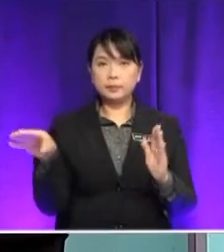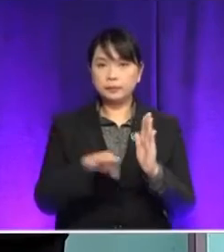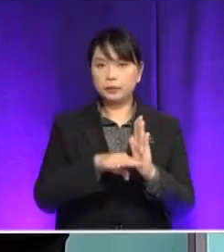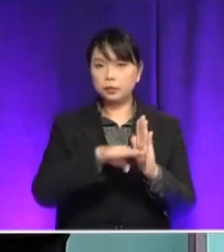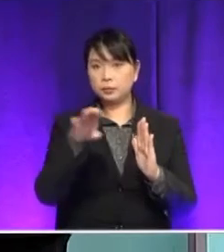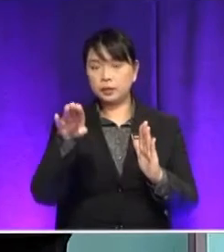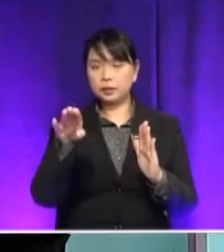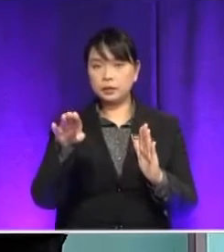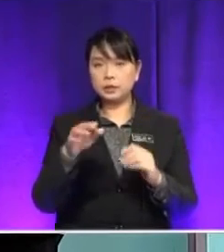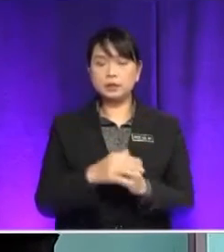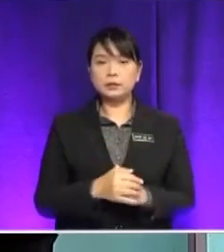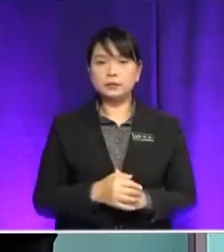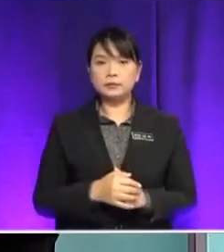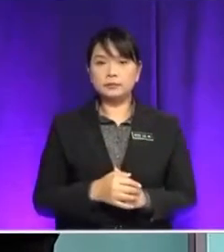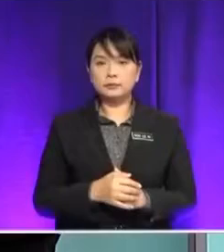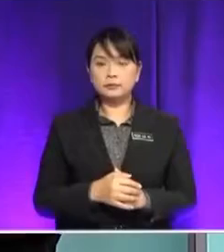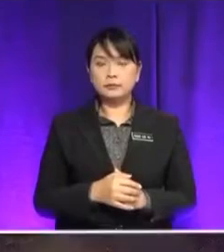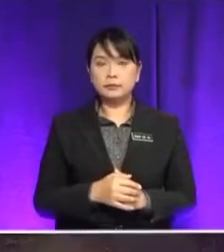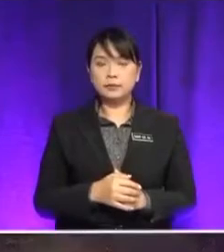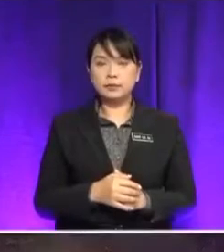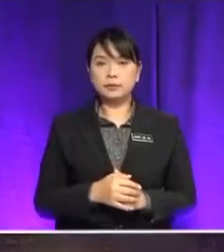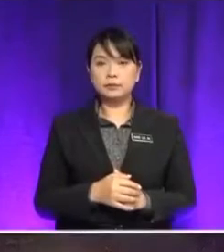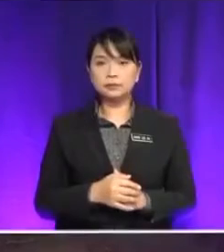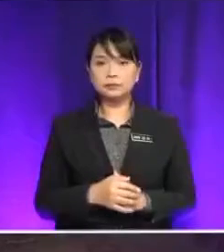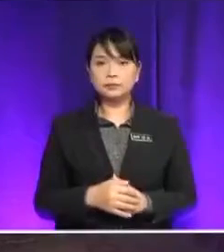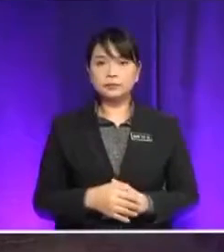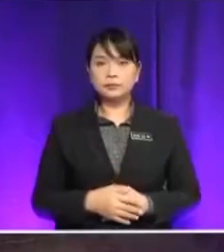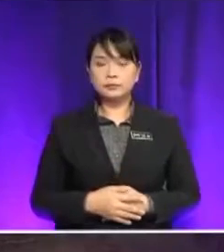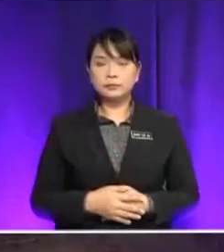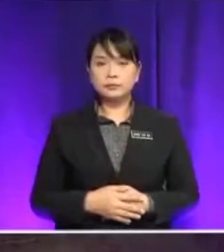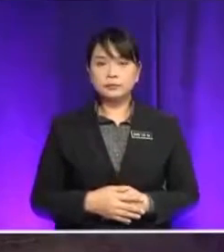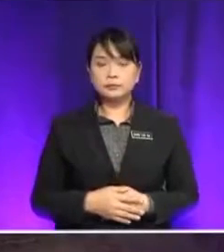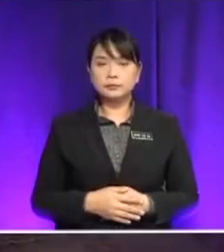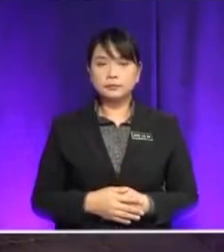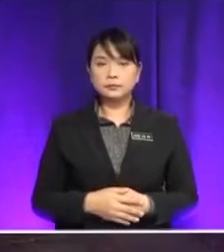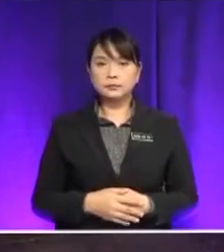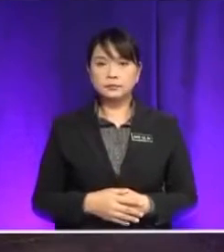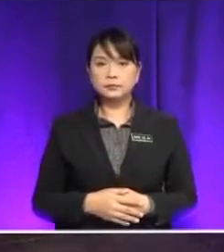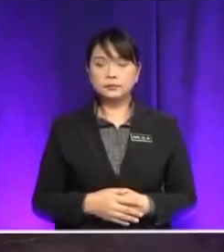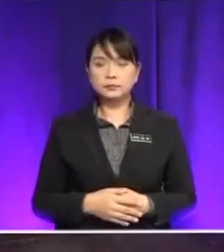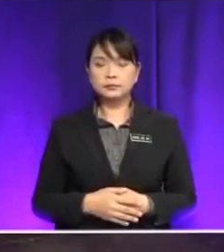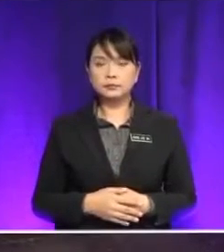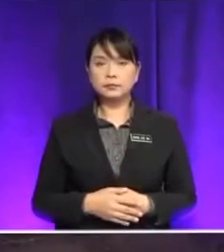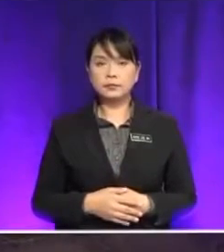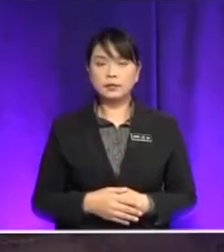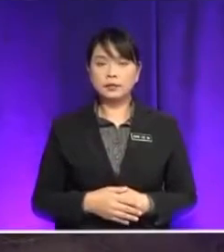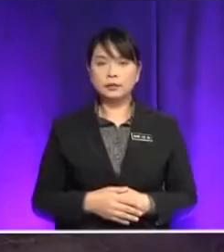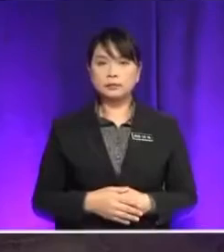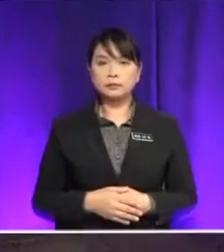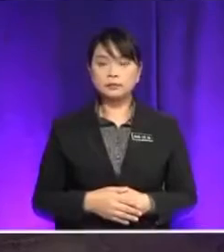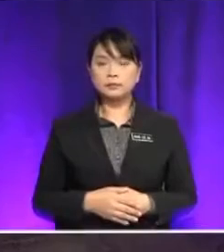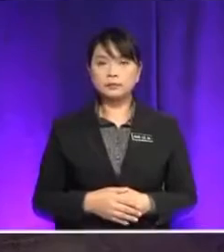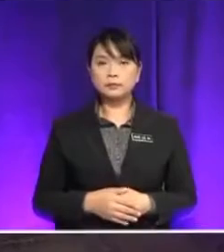kita atau kepada kita tuh Aku mau jumpa berkenaan sebagai contohnya kita di